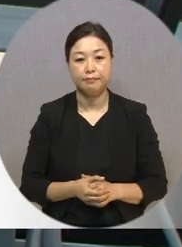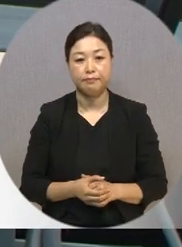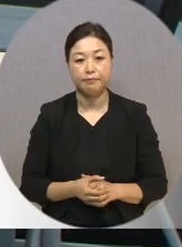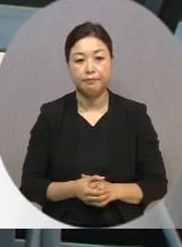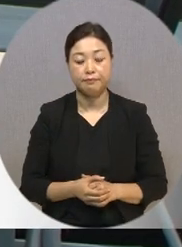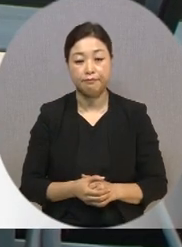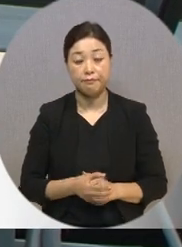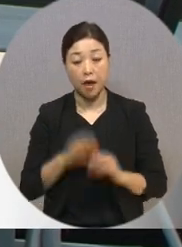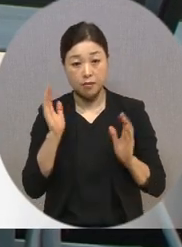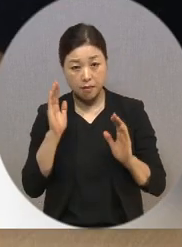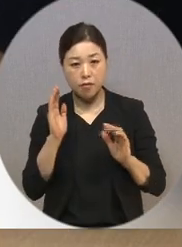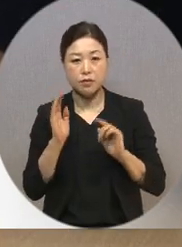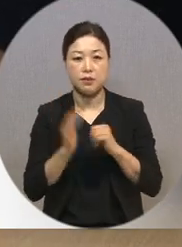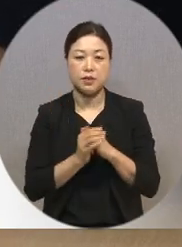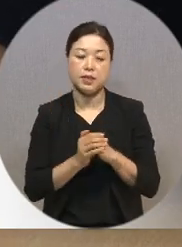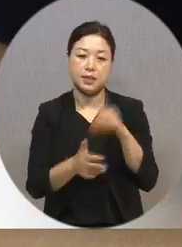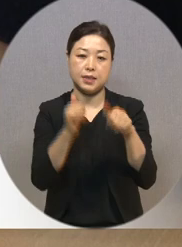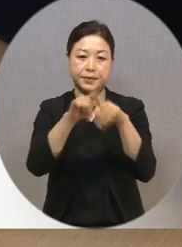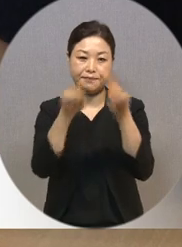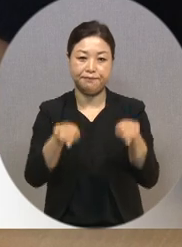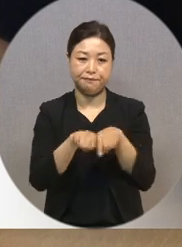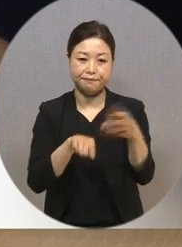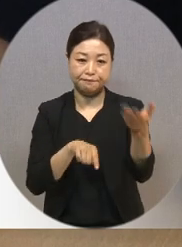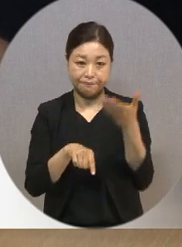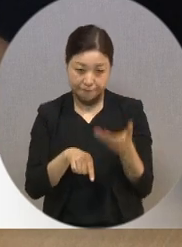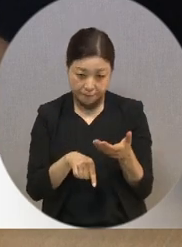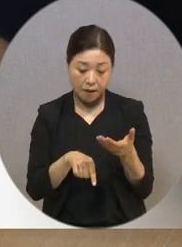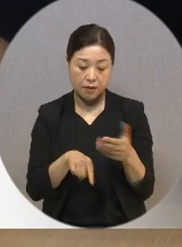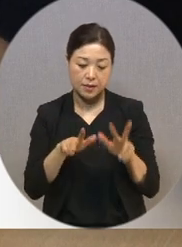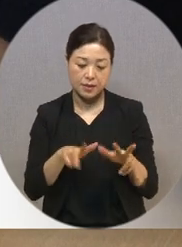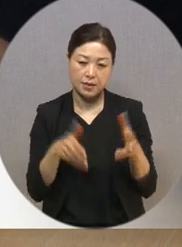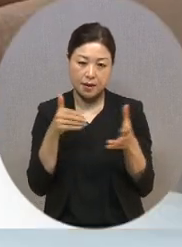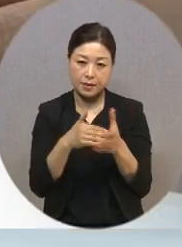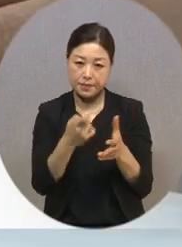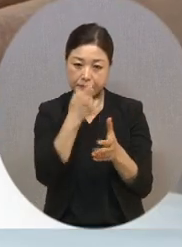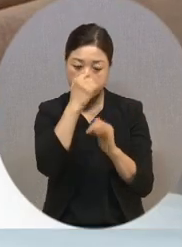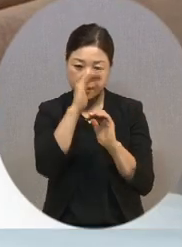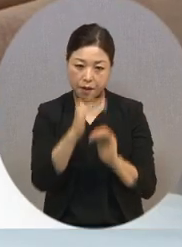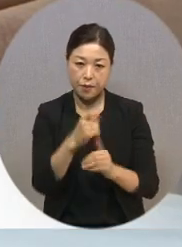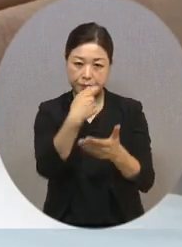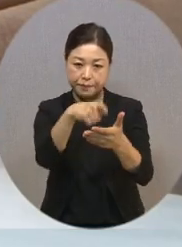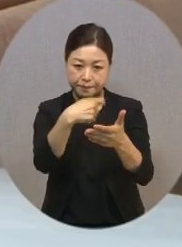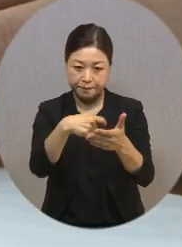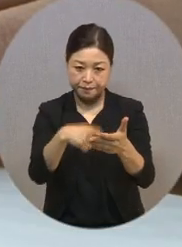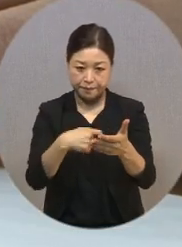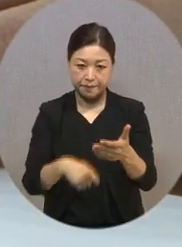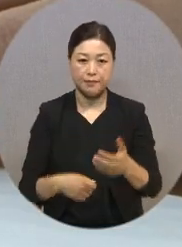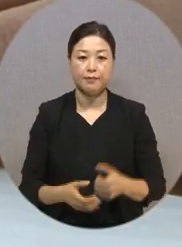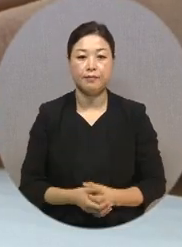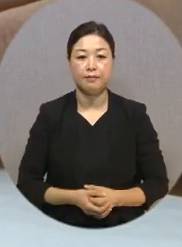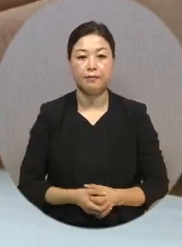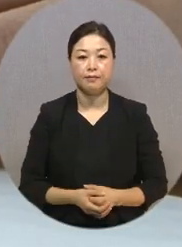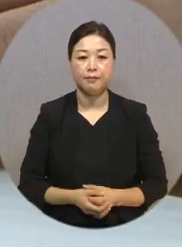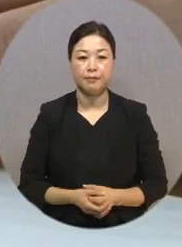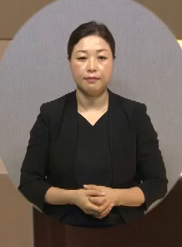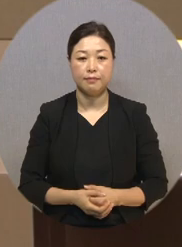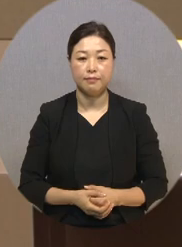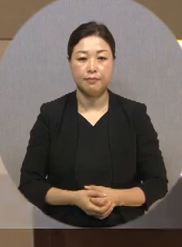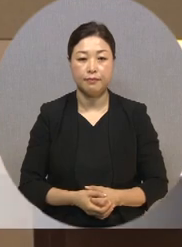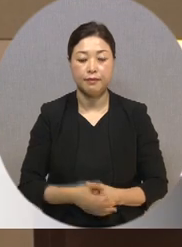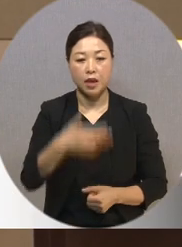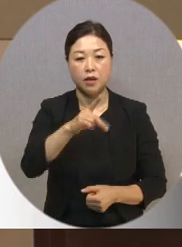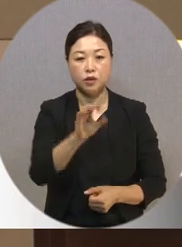수강생들이 시험지를 받은 뒤 그동안 배웠던 내용들을 답안지에 꼼꼼히 적어 나갑니다. 충효의